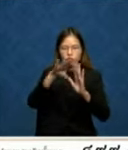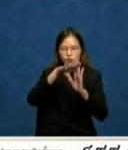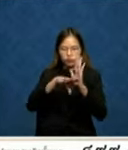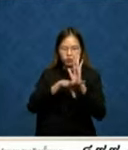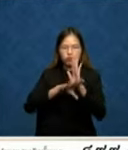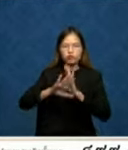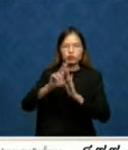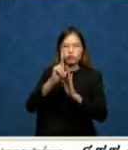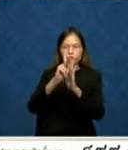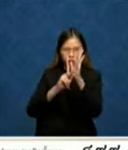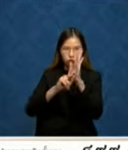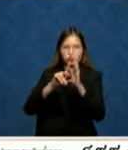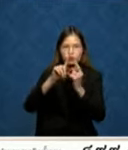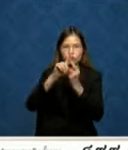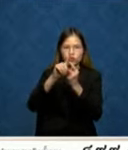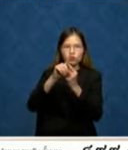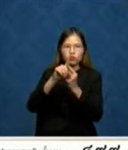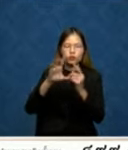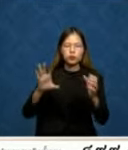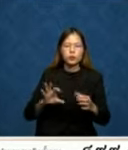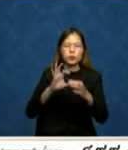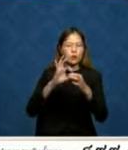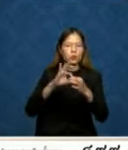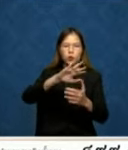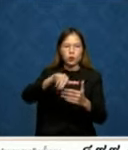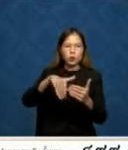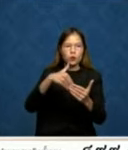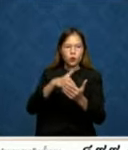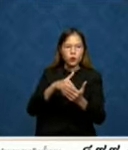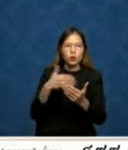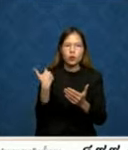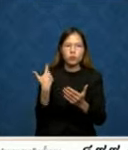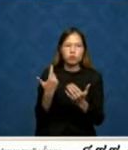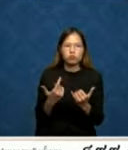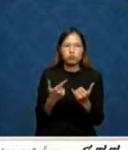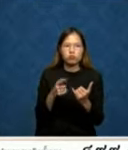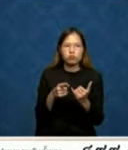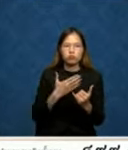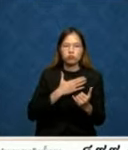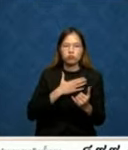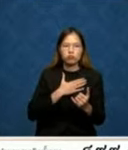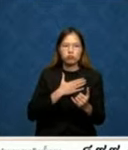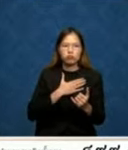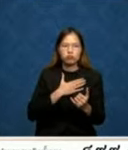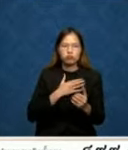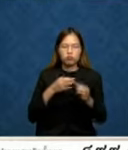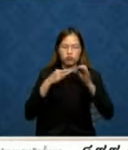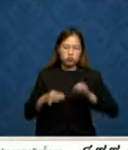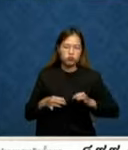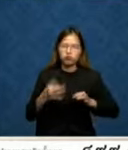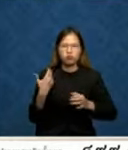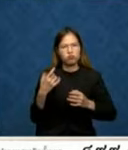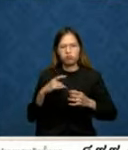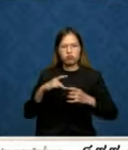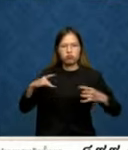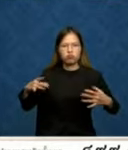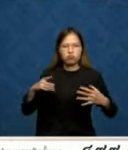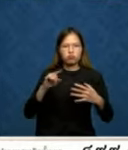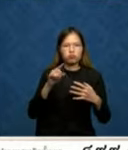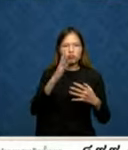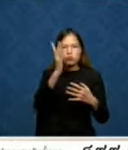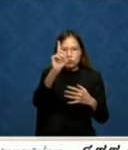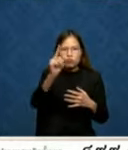กฎหมายที่เกี่ยวข้องทุกประการซึ่งในประเด็นนี้เองผมต้องเรียนยืนยันว่ามันก็ย้อนแย้งกับการ